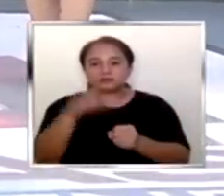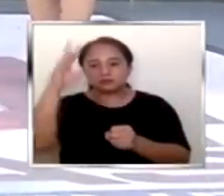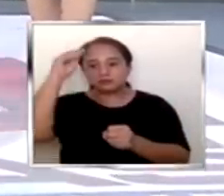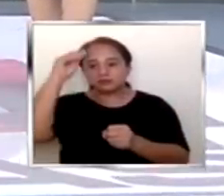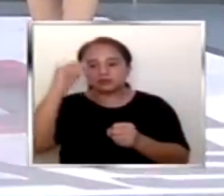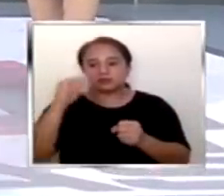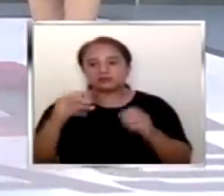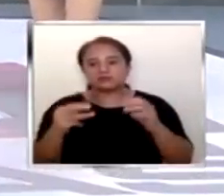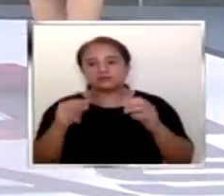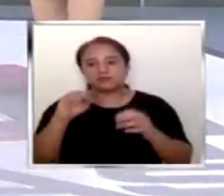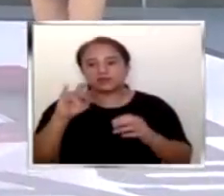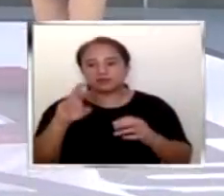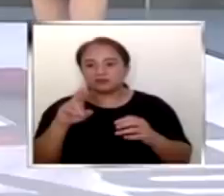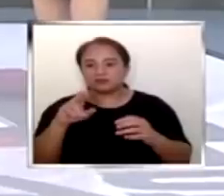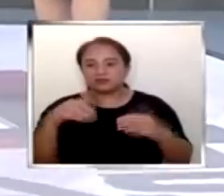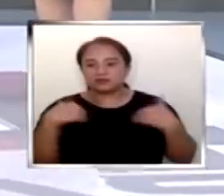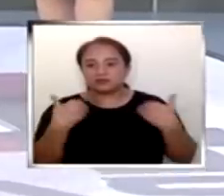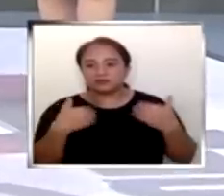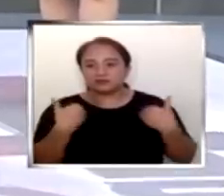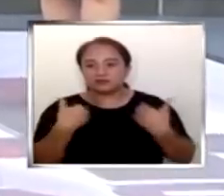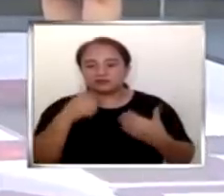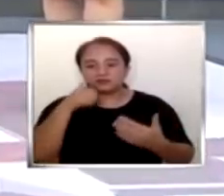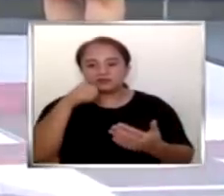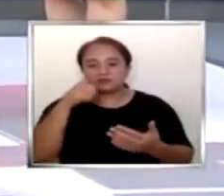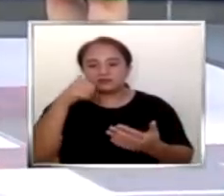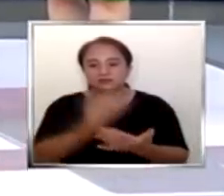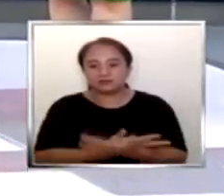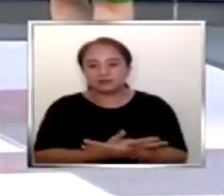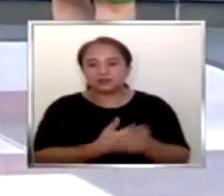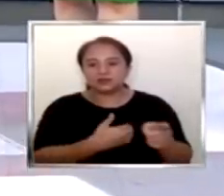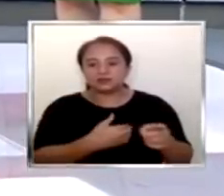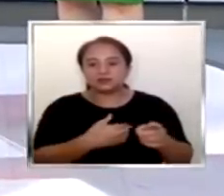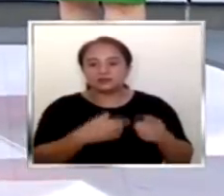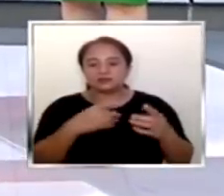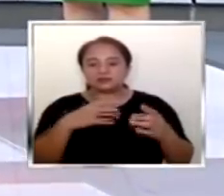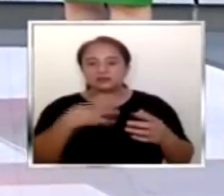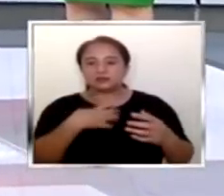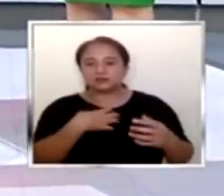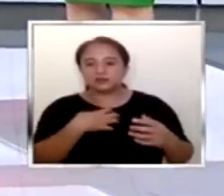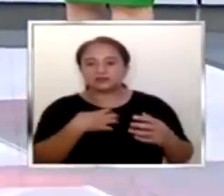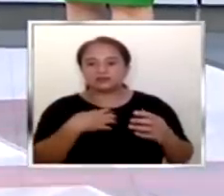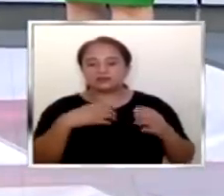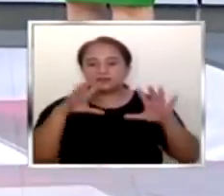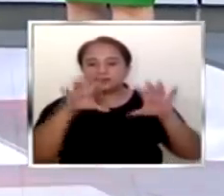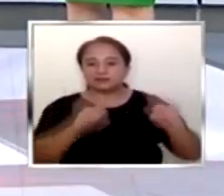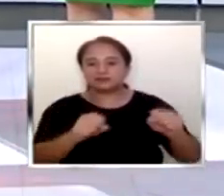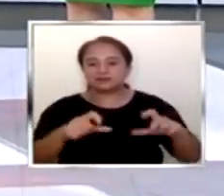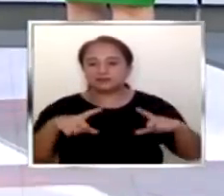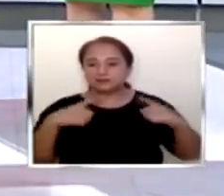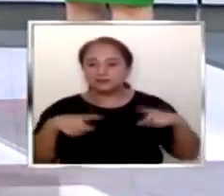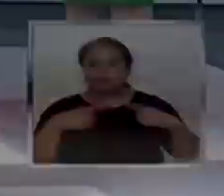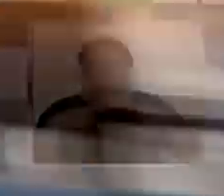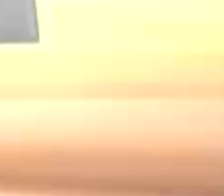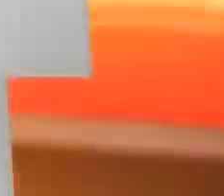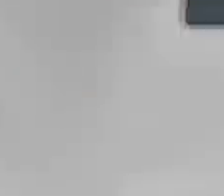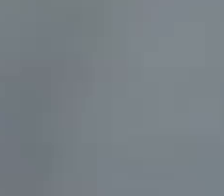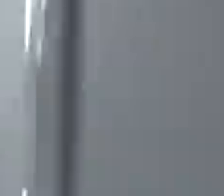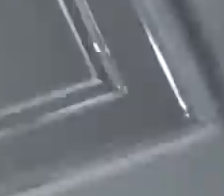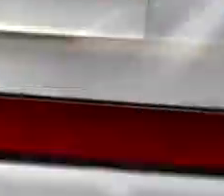anak. Inireklamo siya matapos maaresto sa Laguna dahil sa droga. Nakatutok sa Jan Consulta, exclusive.